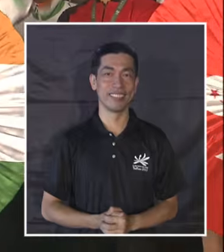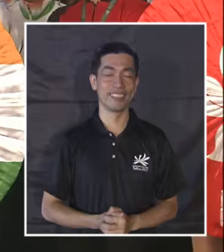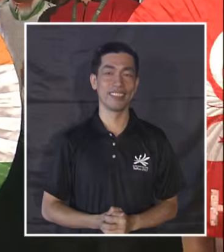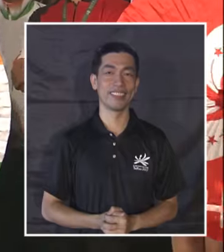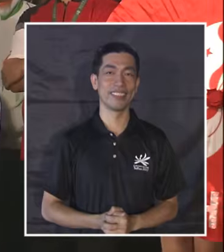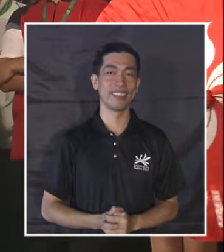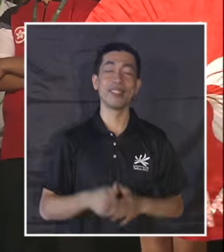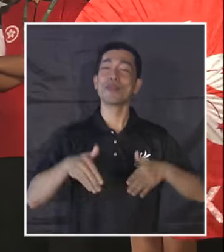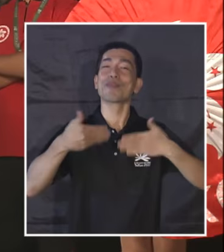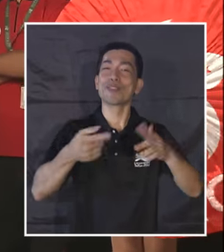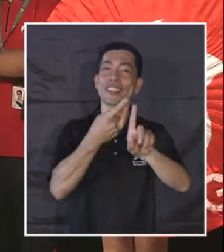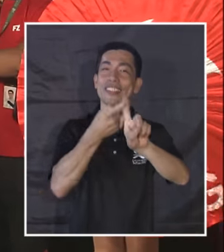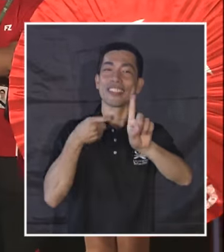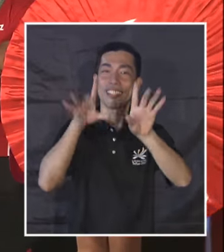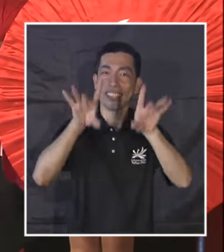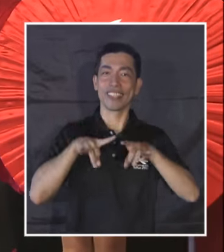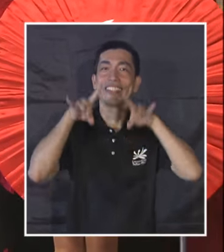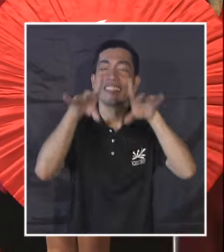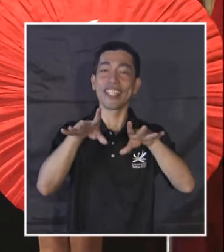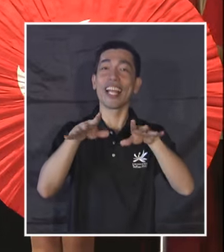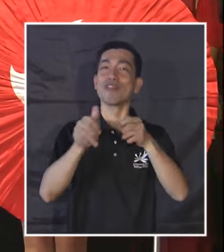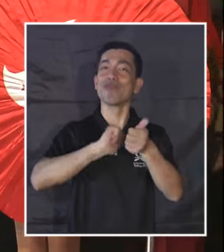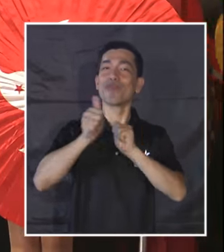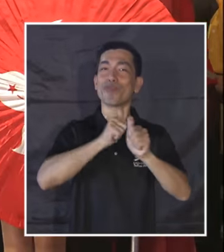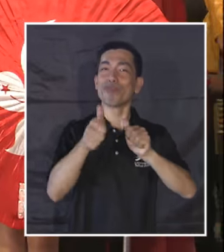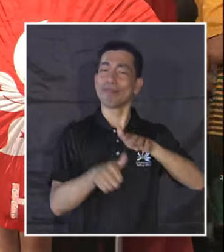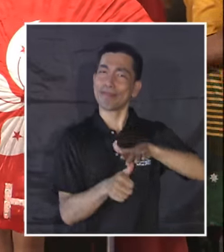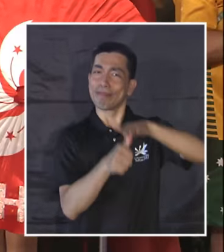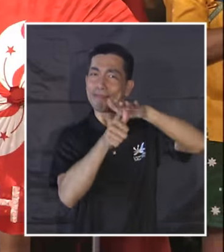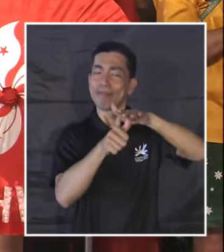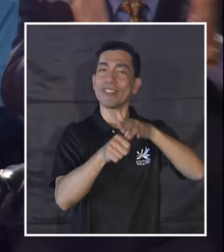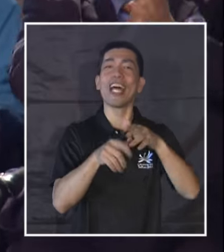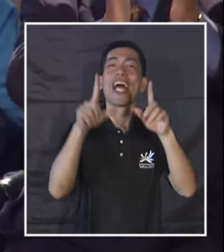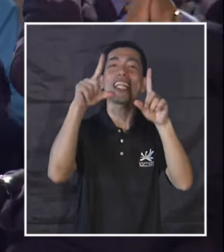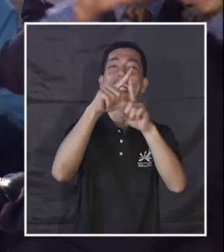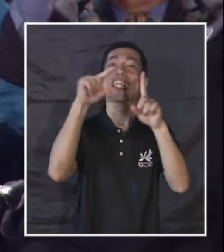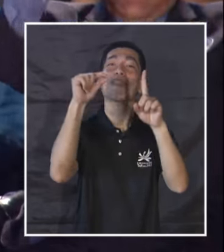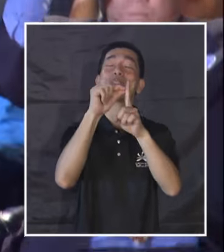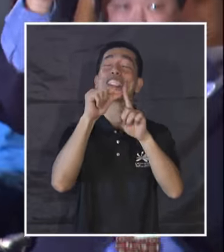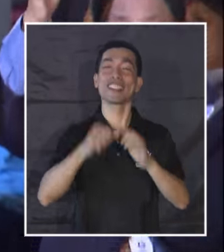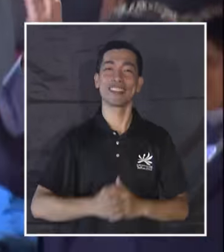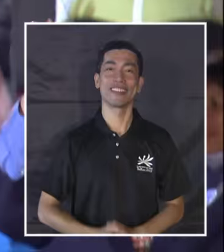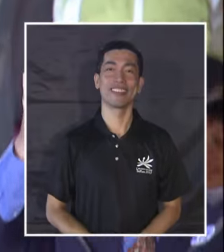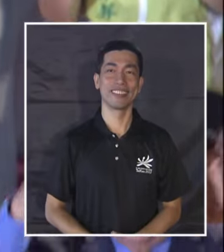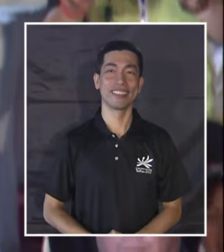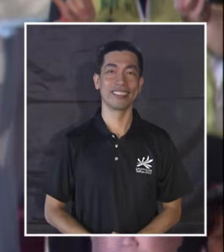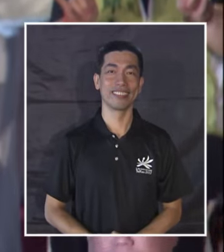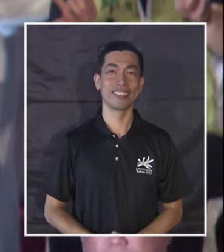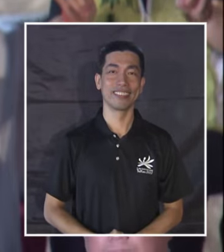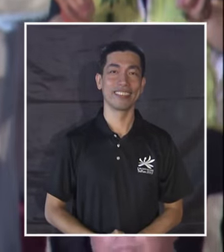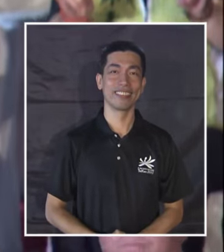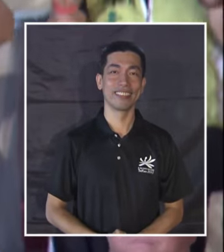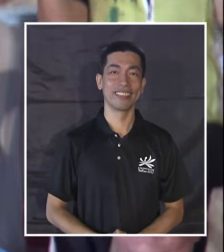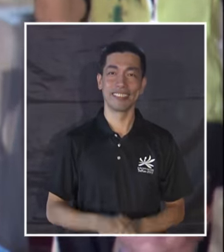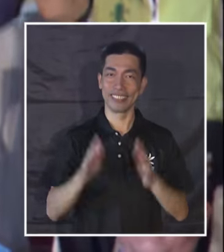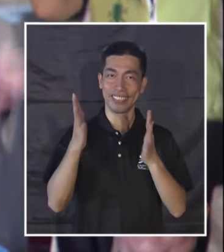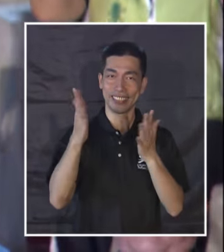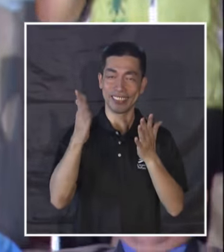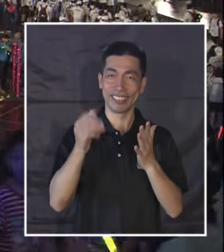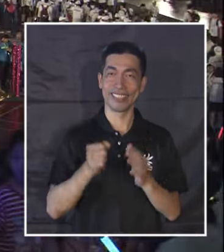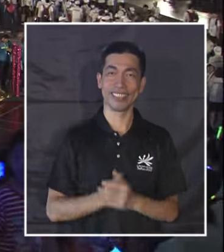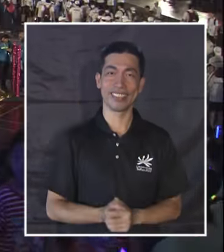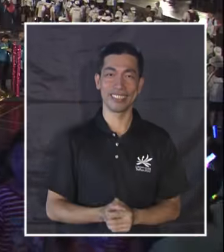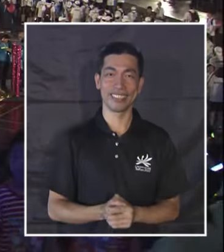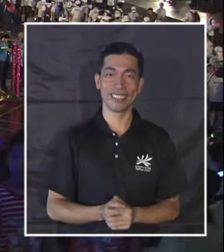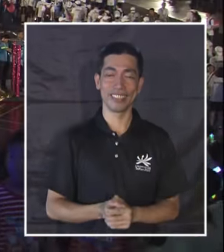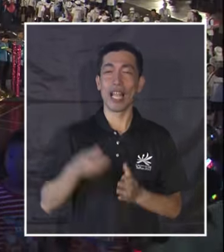澳洲的体育长 David Peters， Welcome。 财务长来自马来